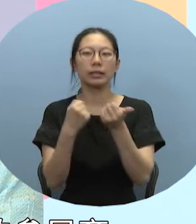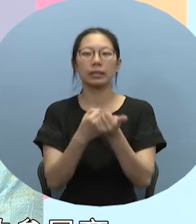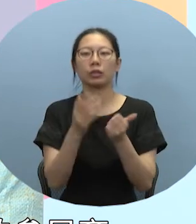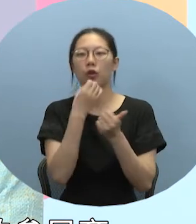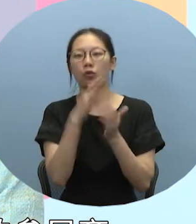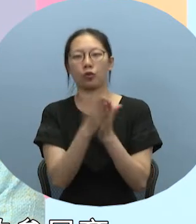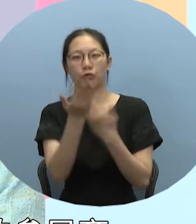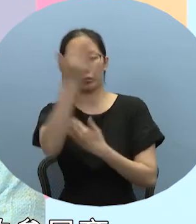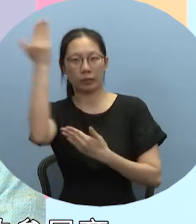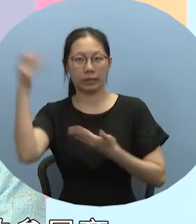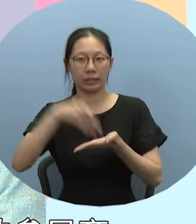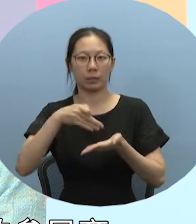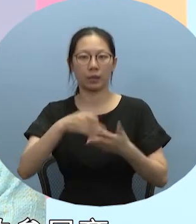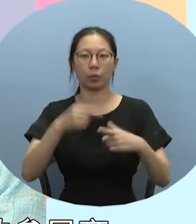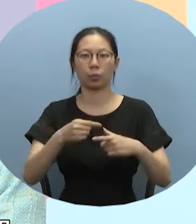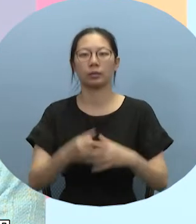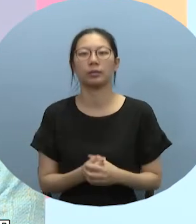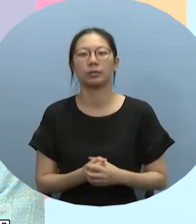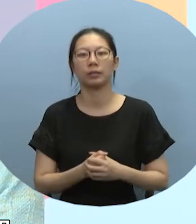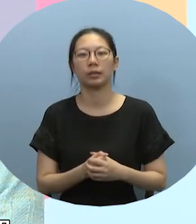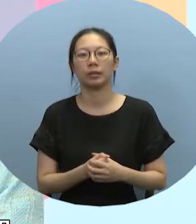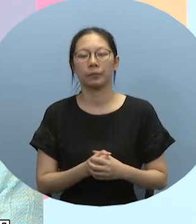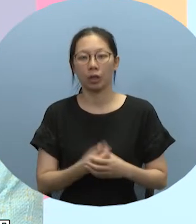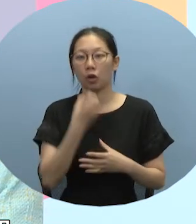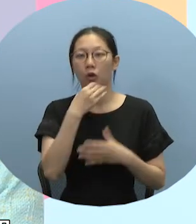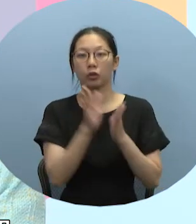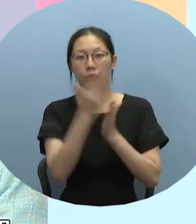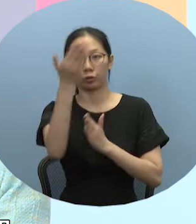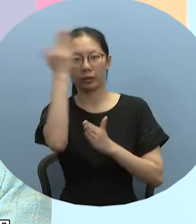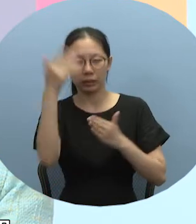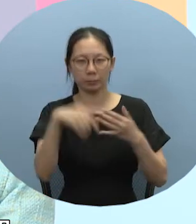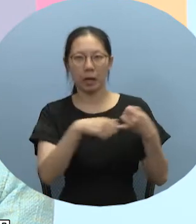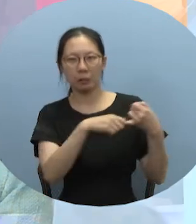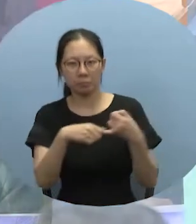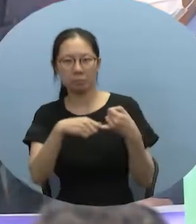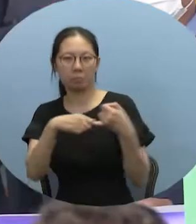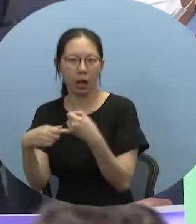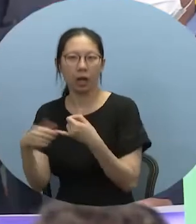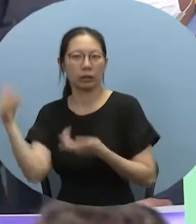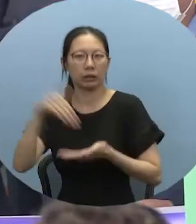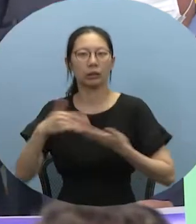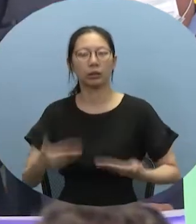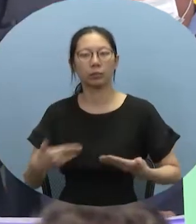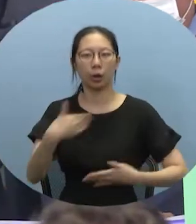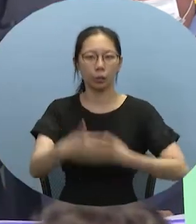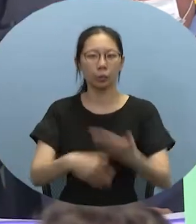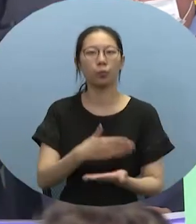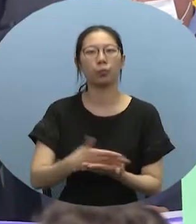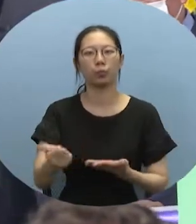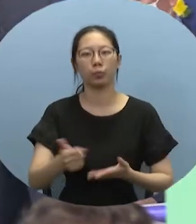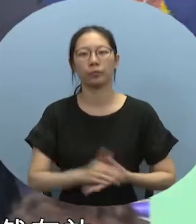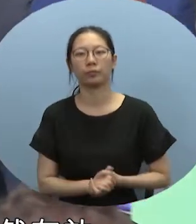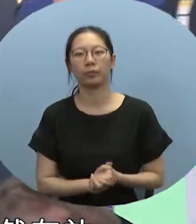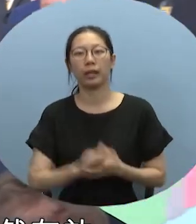香港書展參展商。雖然香港的書展兩度延期到今日才能夠順利舉